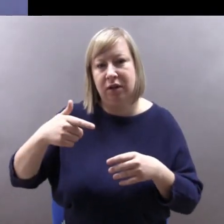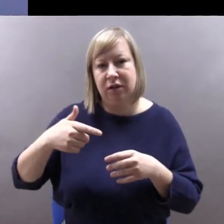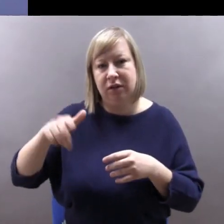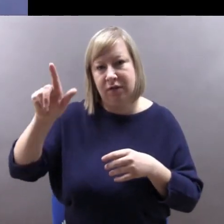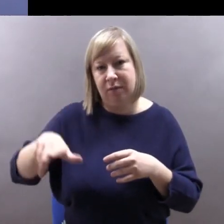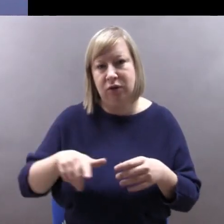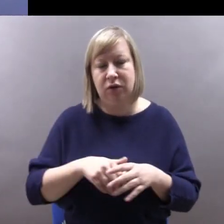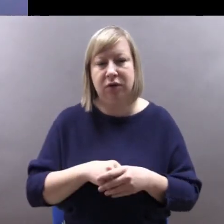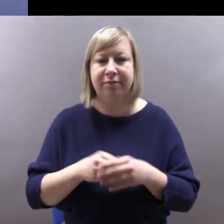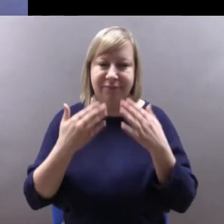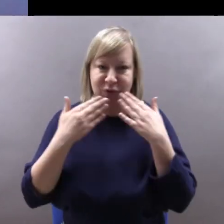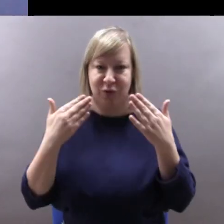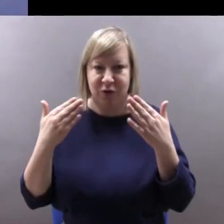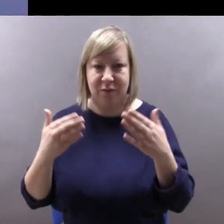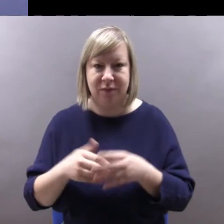dziękujemy.